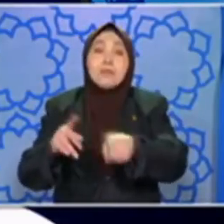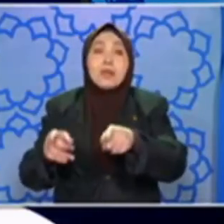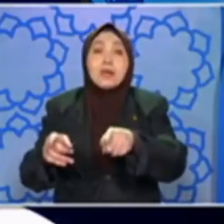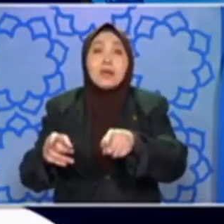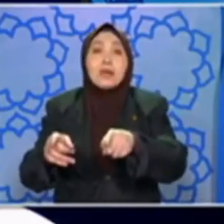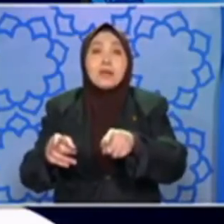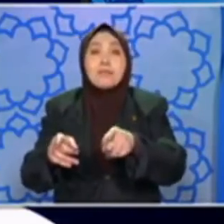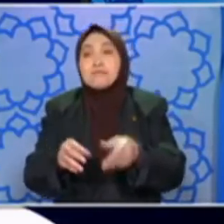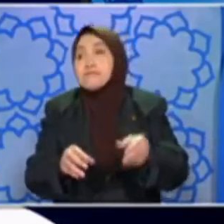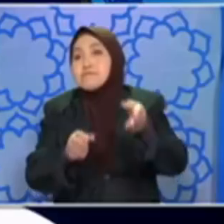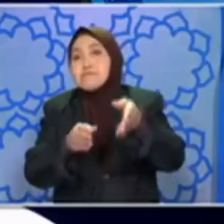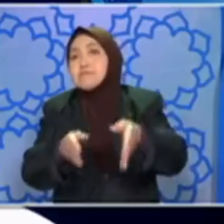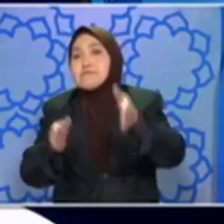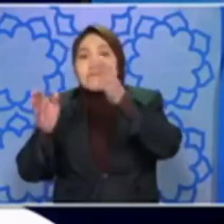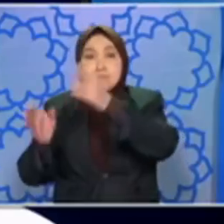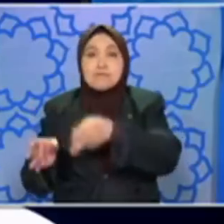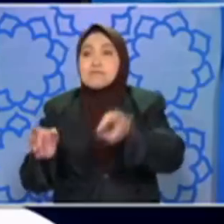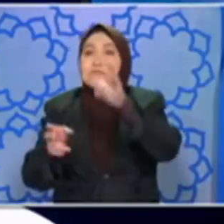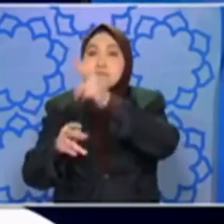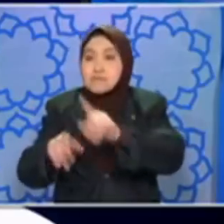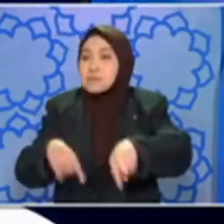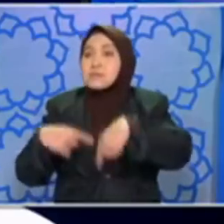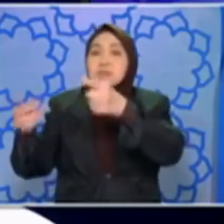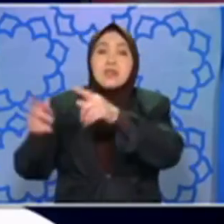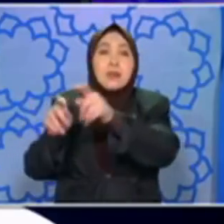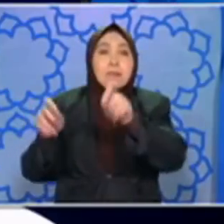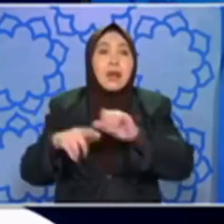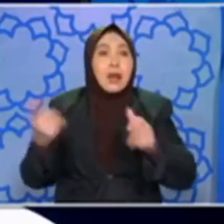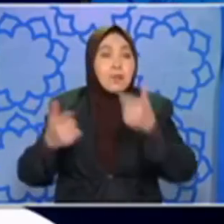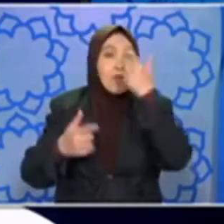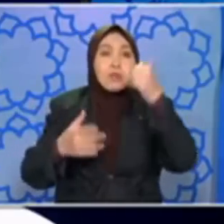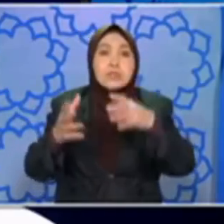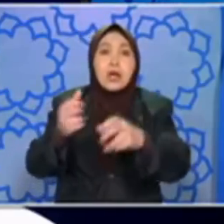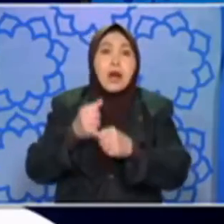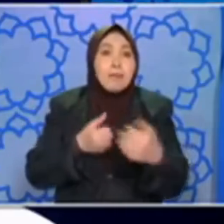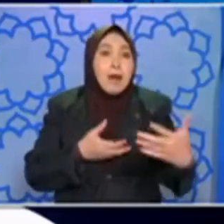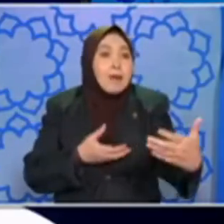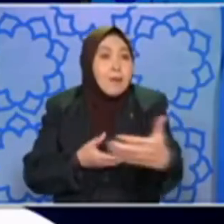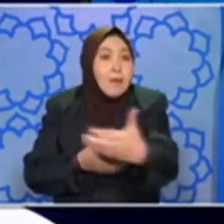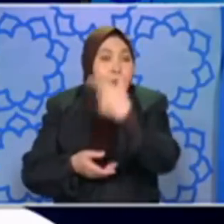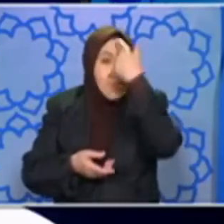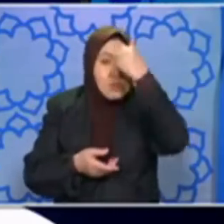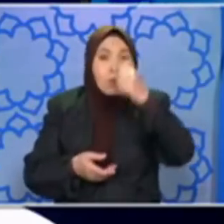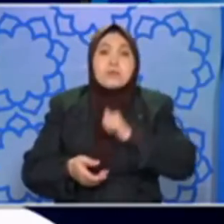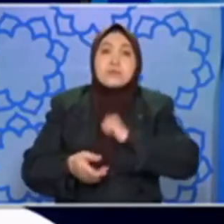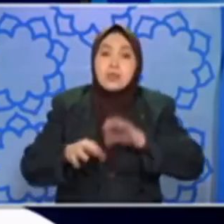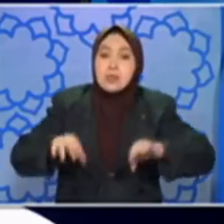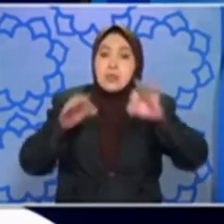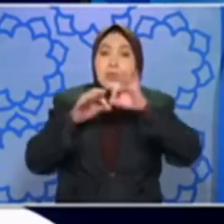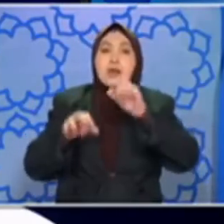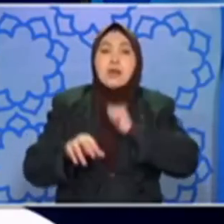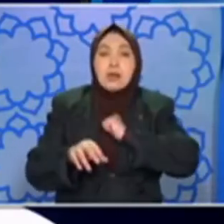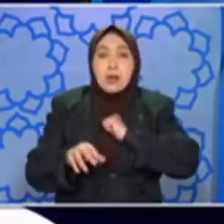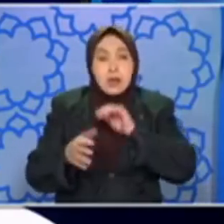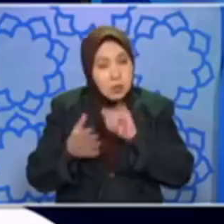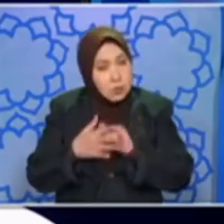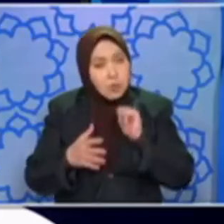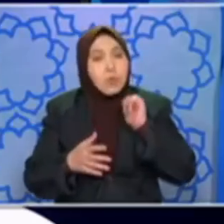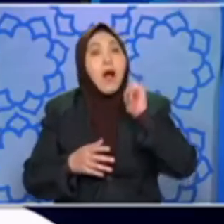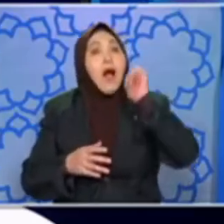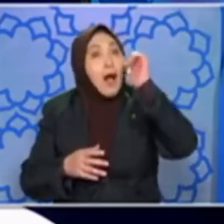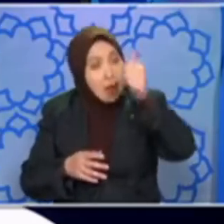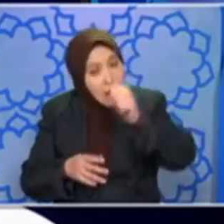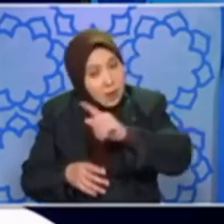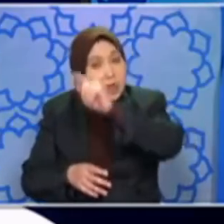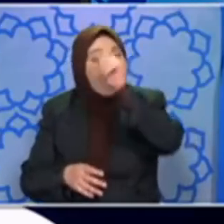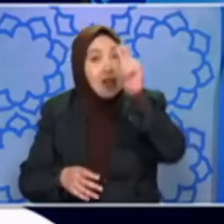ke tempat lain, pergi kerana nak mendapatkan habuan untuk dirinya sendiri. Itu akan ditanya di